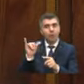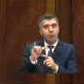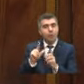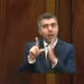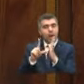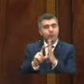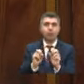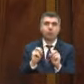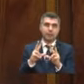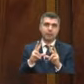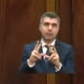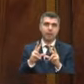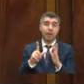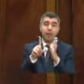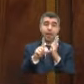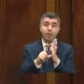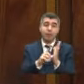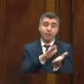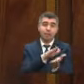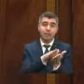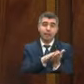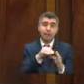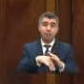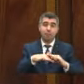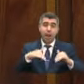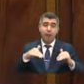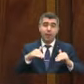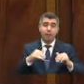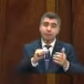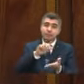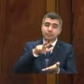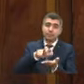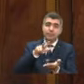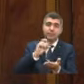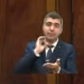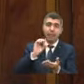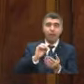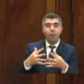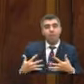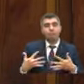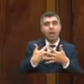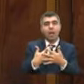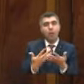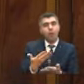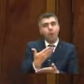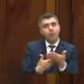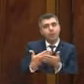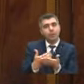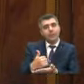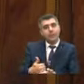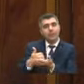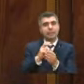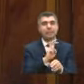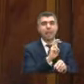معقول، ولكن مادام القانون عندكم خليه بعدا يخرج القانون ان شاء الله، هذا عمل تشاركي وسيعطي دفعه مهمه للتمويل، هذه من